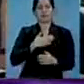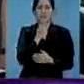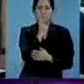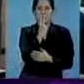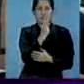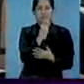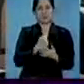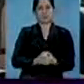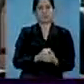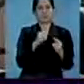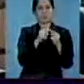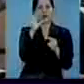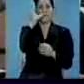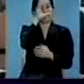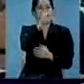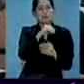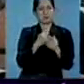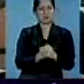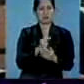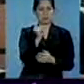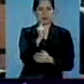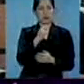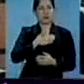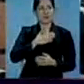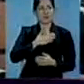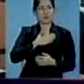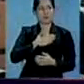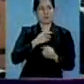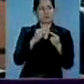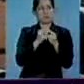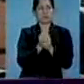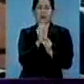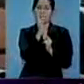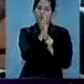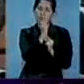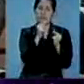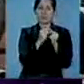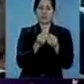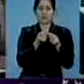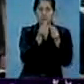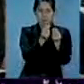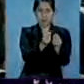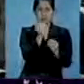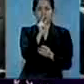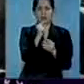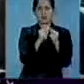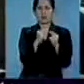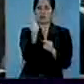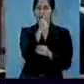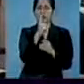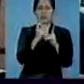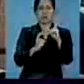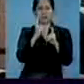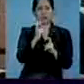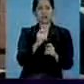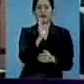ทุกค่ำคืนท่านประธานอาจจะไม่ทราบว่าพวกผมเนี่ยนะครับจุดธูปจุดเทียนภาวนาทุกวันว่าอย่าให้ใครได้เสียชีวิตกันเล